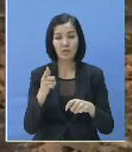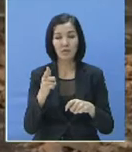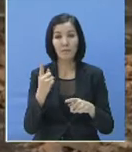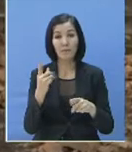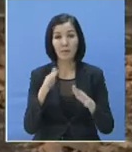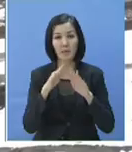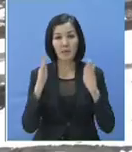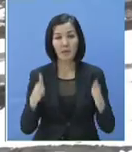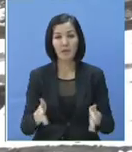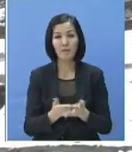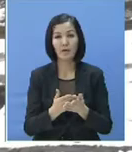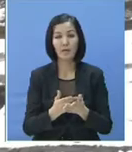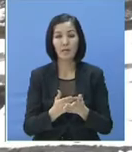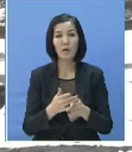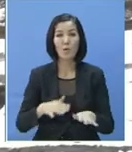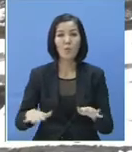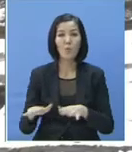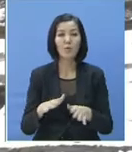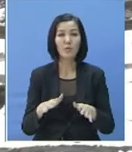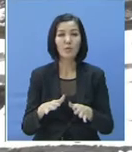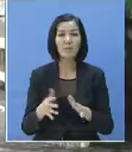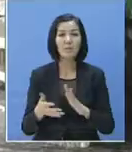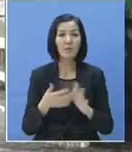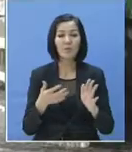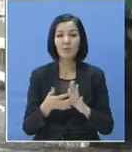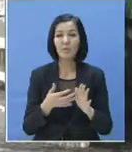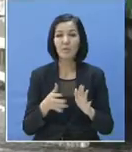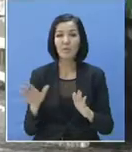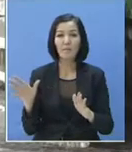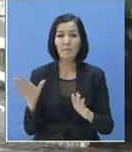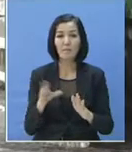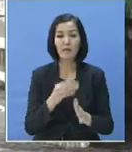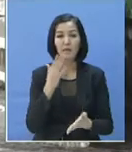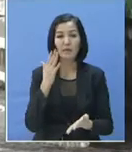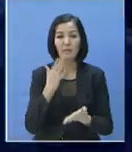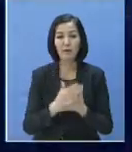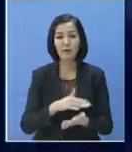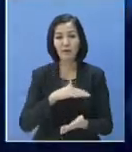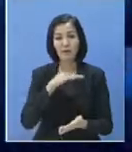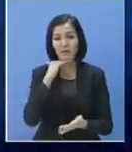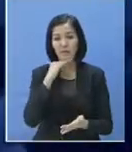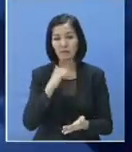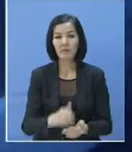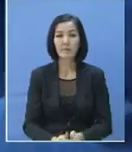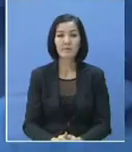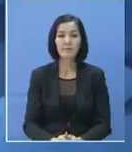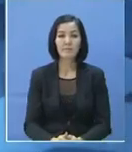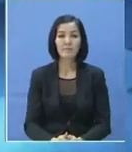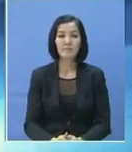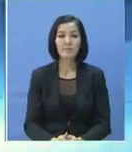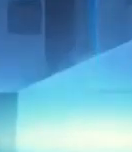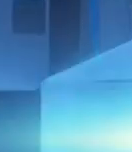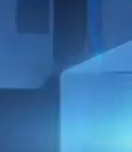шамасында екен. Ең бастысы өңірде көмірге деген тапшылық еш байқалмайды. Құрманжан Қасымжанұлы,